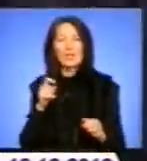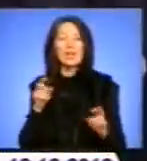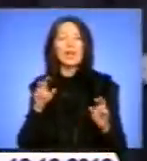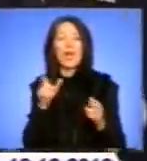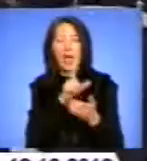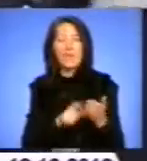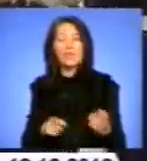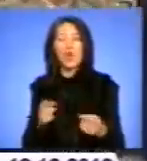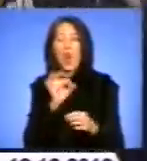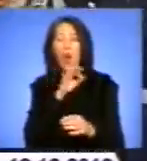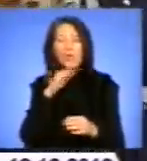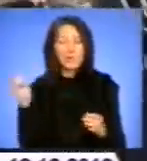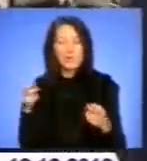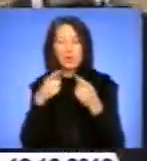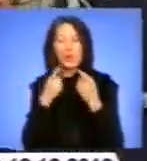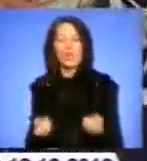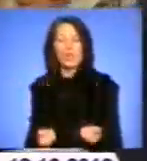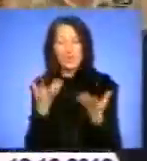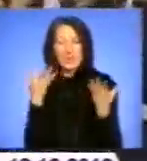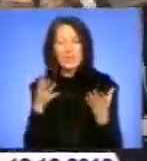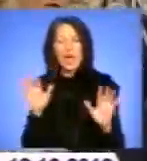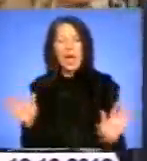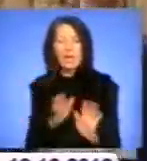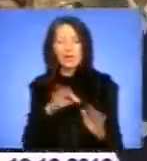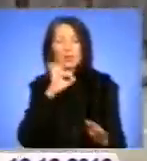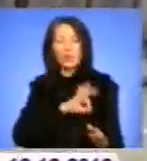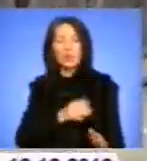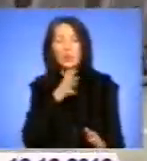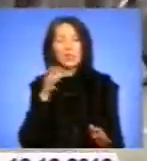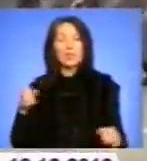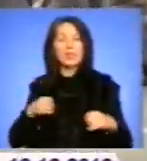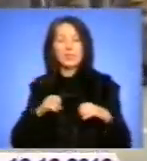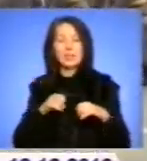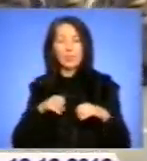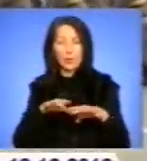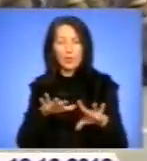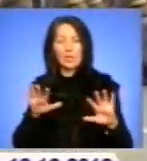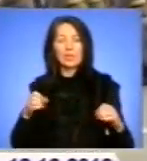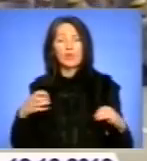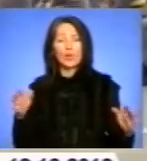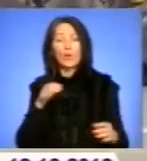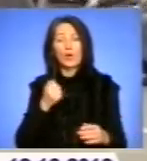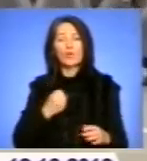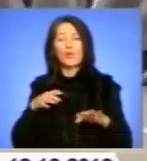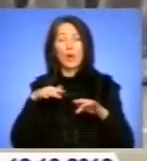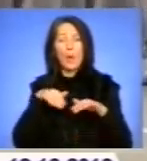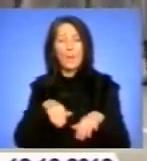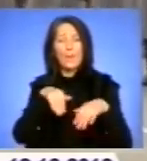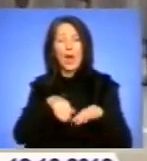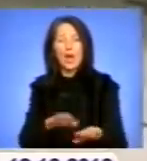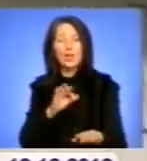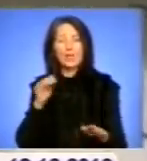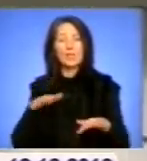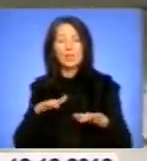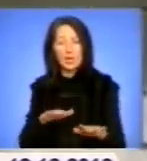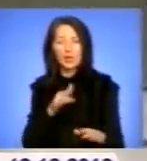гімн. Та використовується під час урочистих святкових та політичних подій, військових парадів та офіційних заходів. Додамо, що у часи